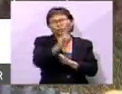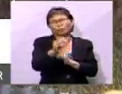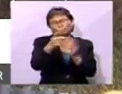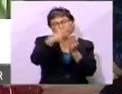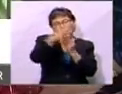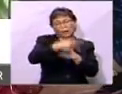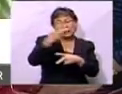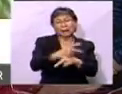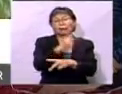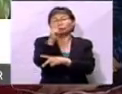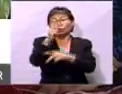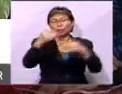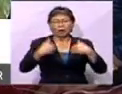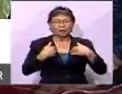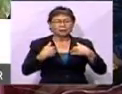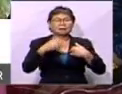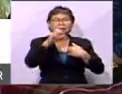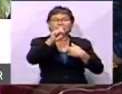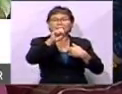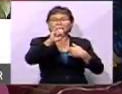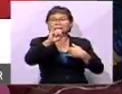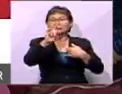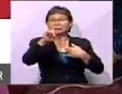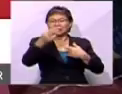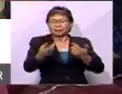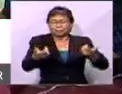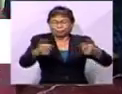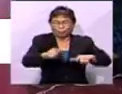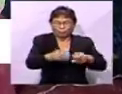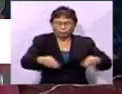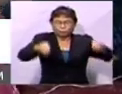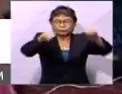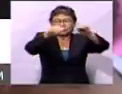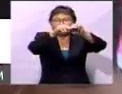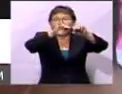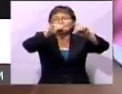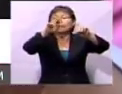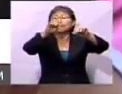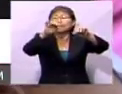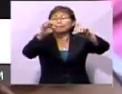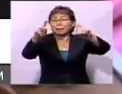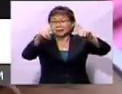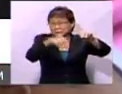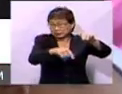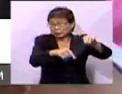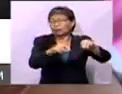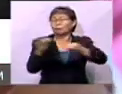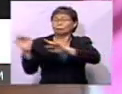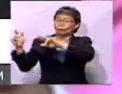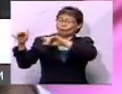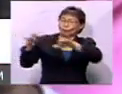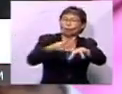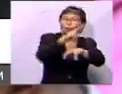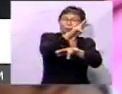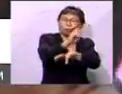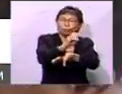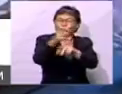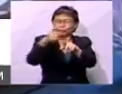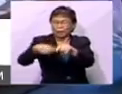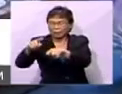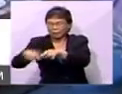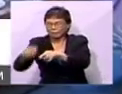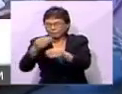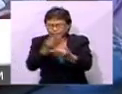Program kali kedua diadakan di Sik itu berlangsung di pekarangan Masjid Jamek Belantik. Orang ramai boleh mendapatkan hampir 20 jenis